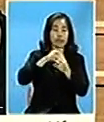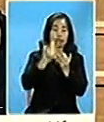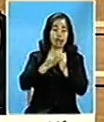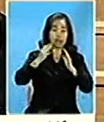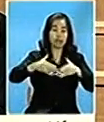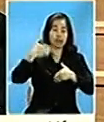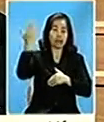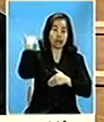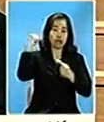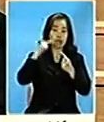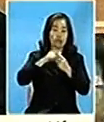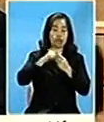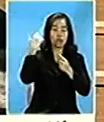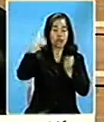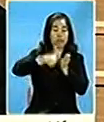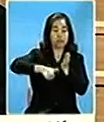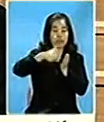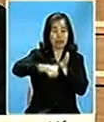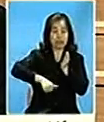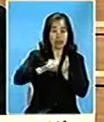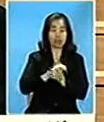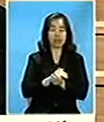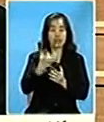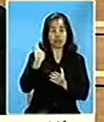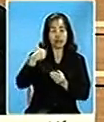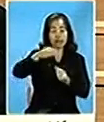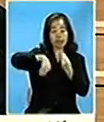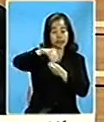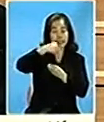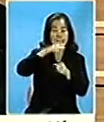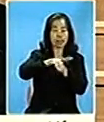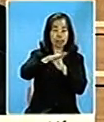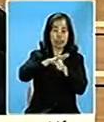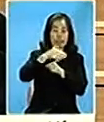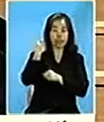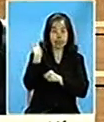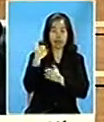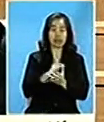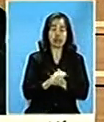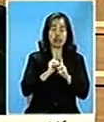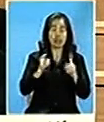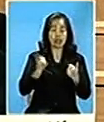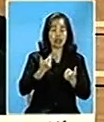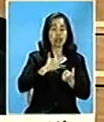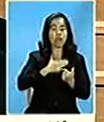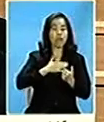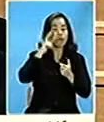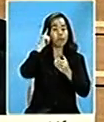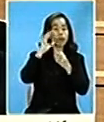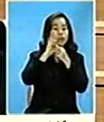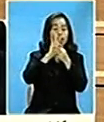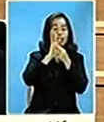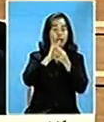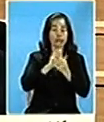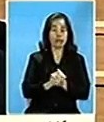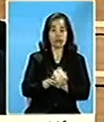ขาดไปในเรื่องของภาษีสัมปทานมิตรได้ในบางส่วนครับท่านประธานครับก็เป็นความกังวลเท่านั้นเองนะครับว่า